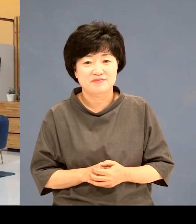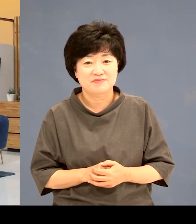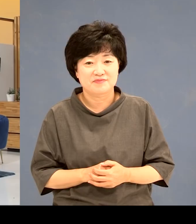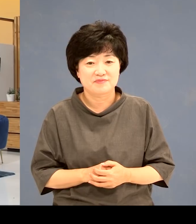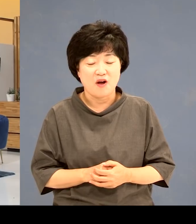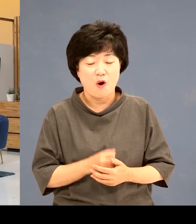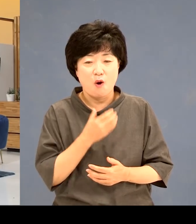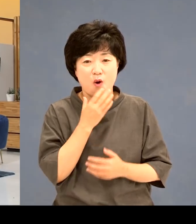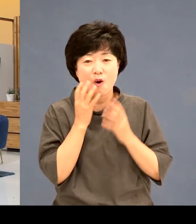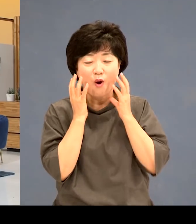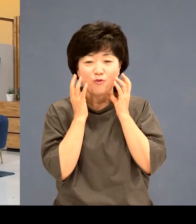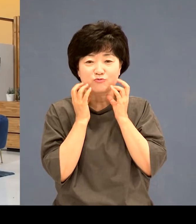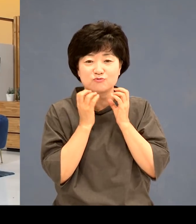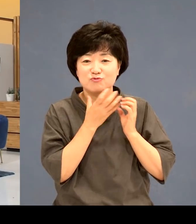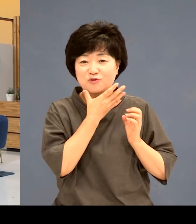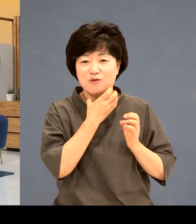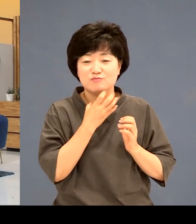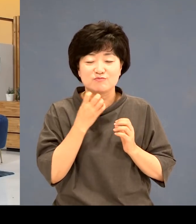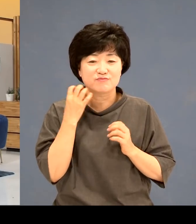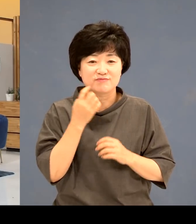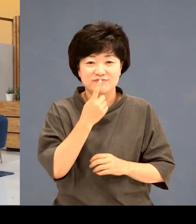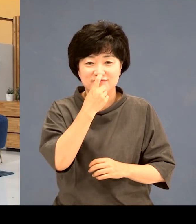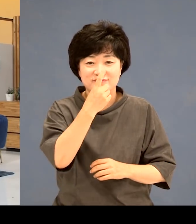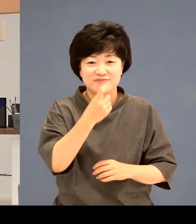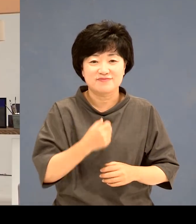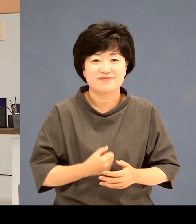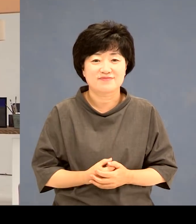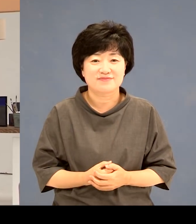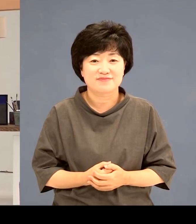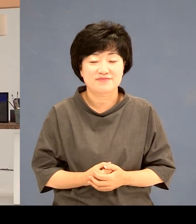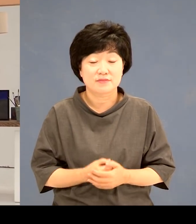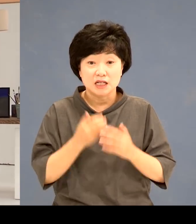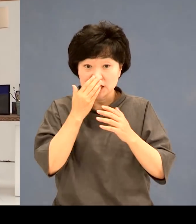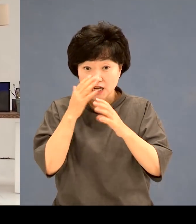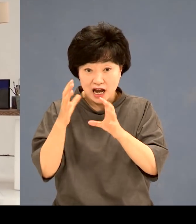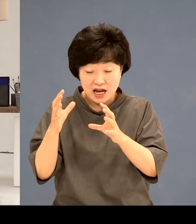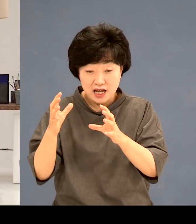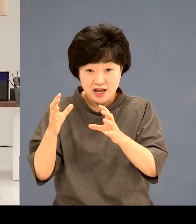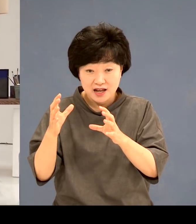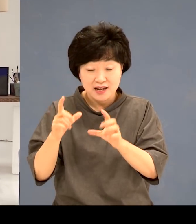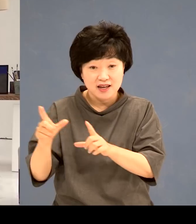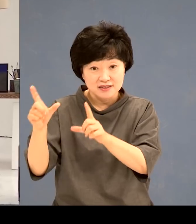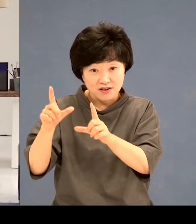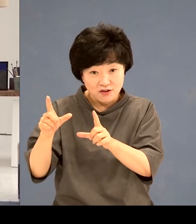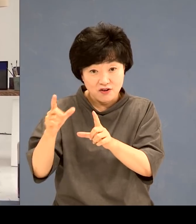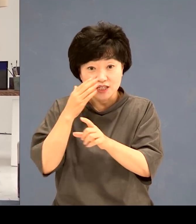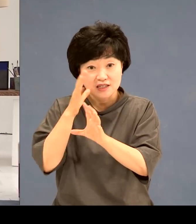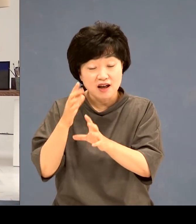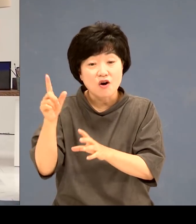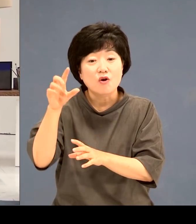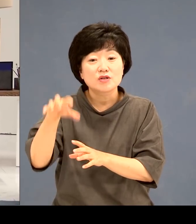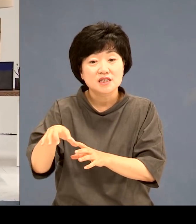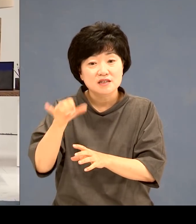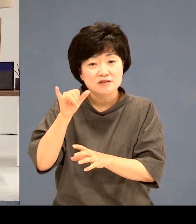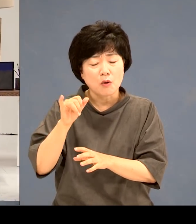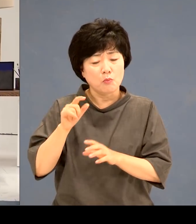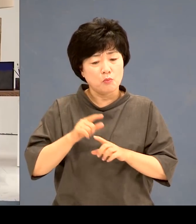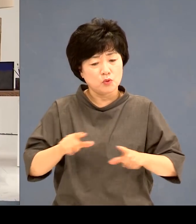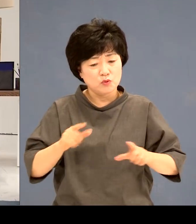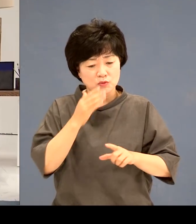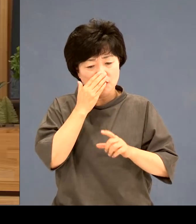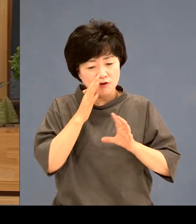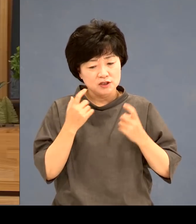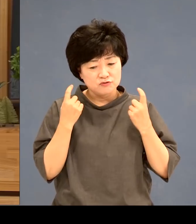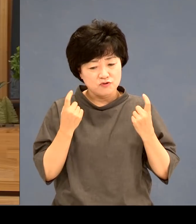반갑습니다. 수염이 멋지세요. 아, 예. 안녕하세요. 지금 이스라엘에서 계시면 이스라엘 어떤